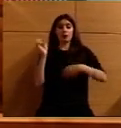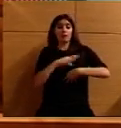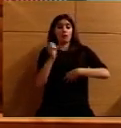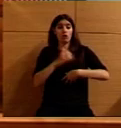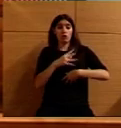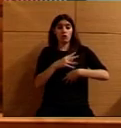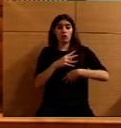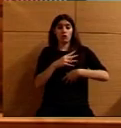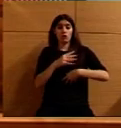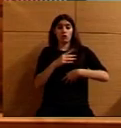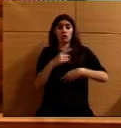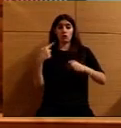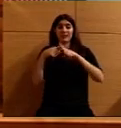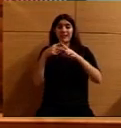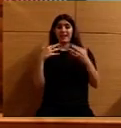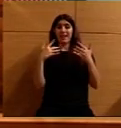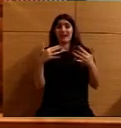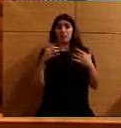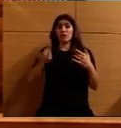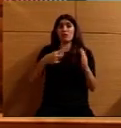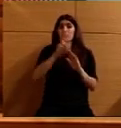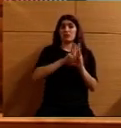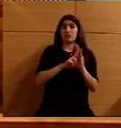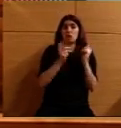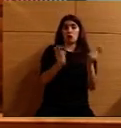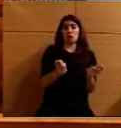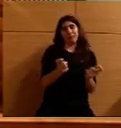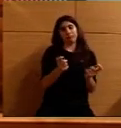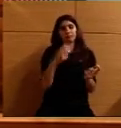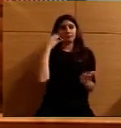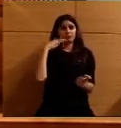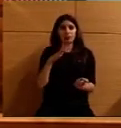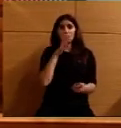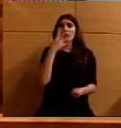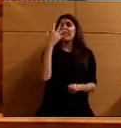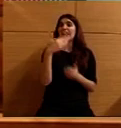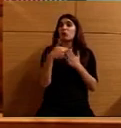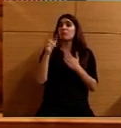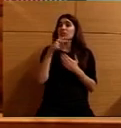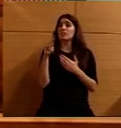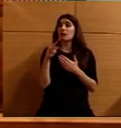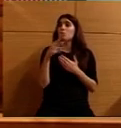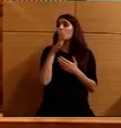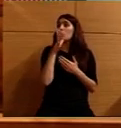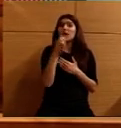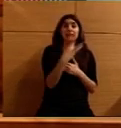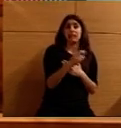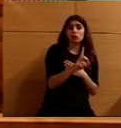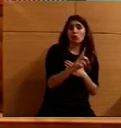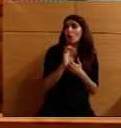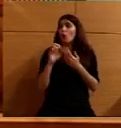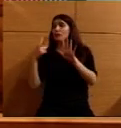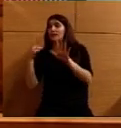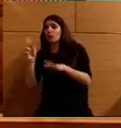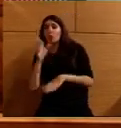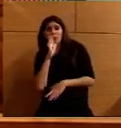de contingència ràpid i després intentar reglamentar-lo. Per què 5 milions d'euros i no 3? Per què no 7 o no